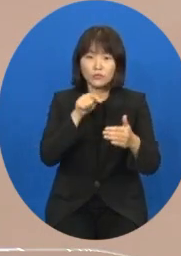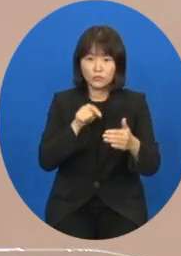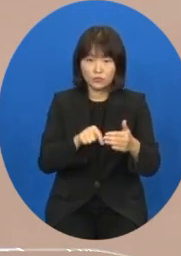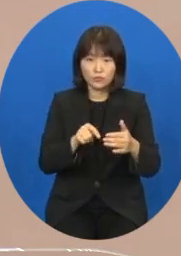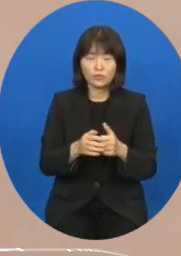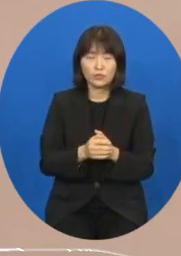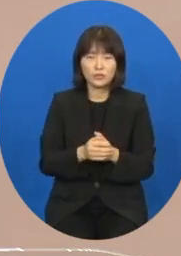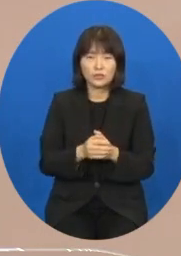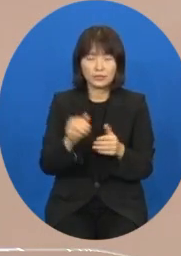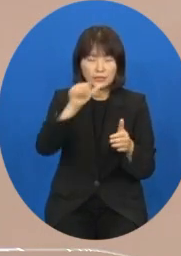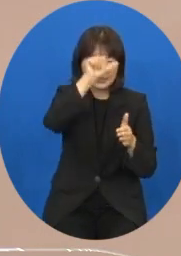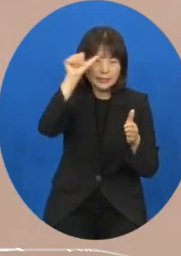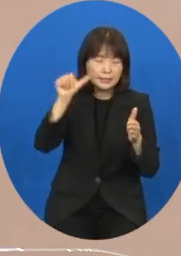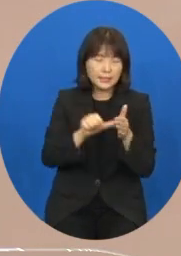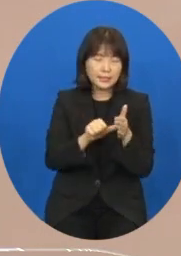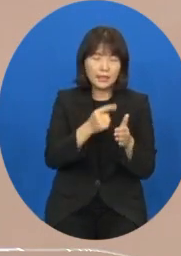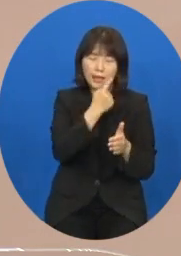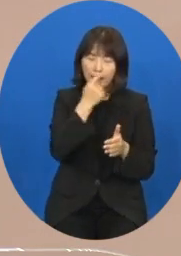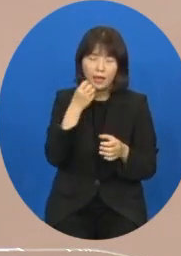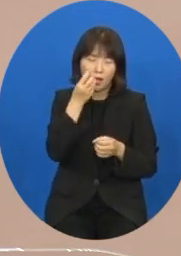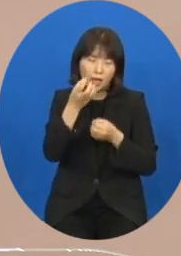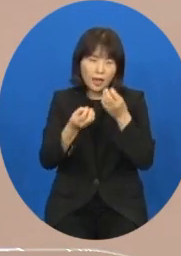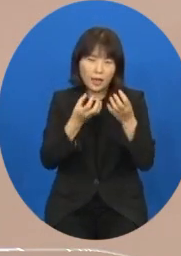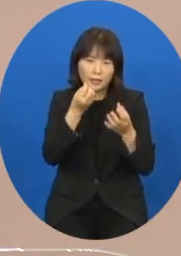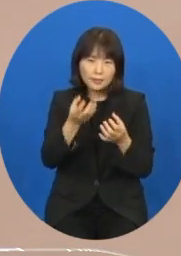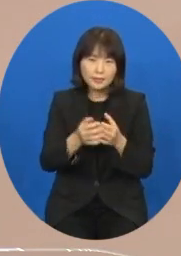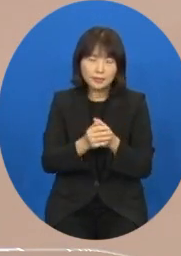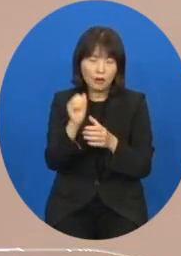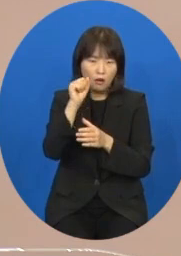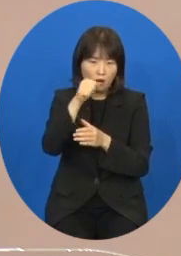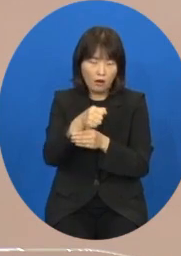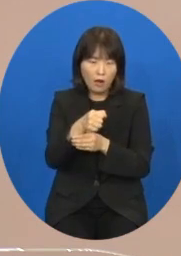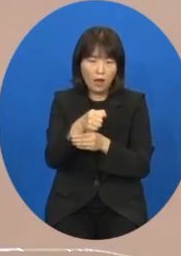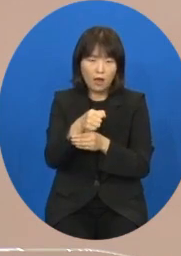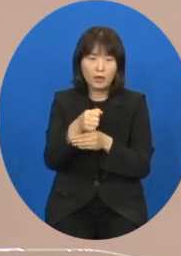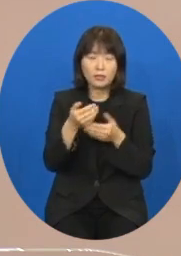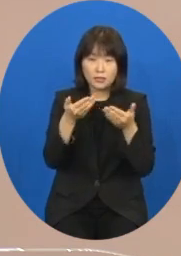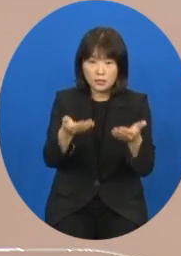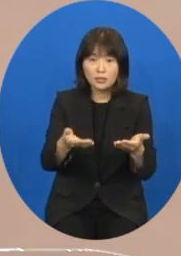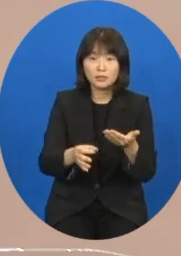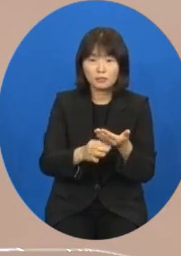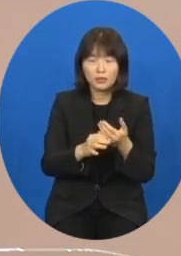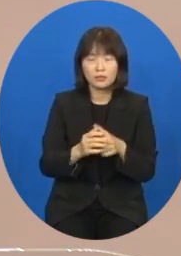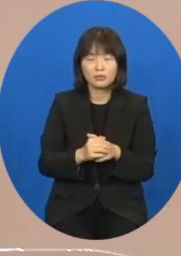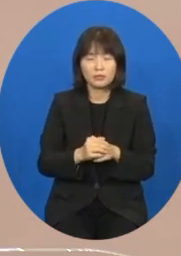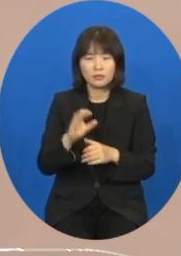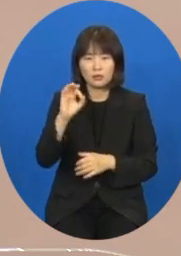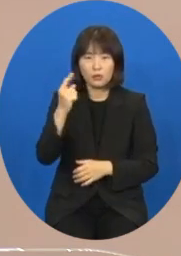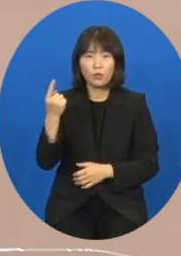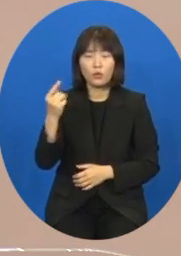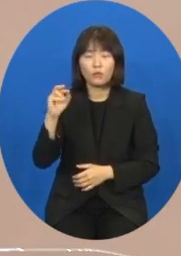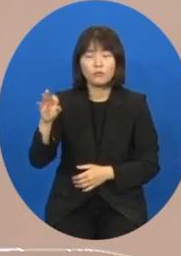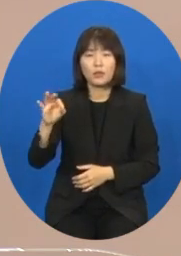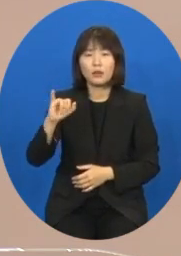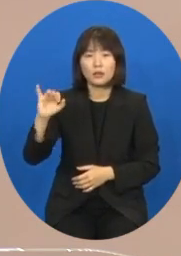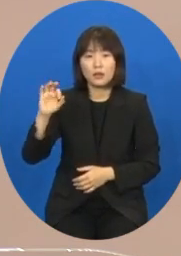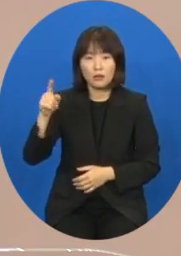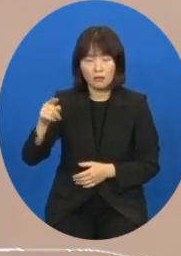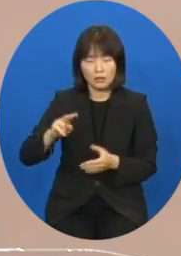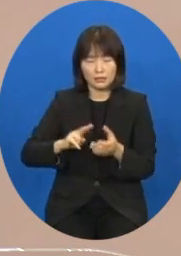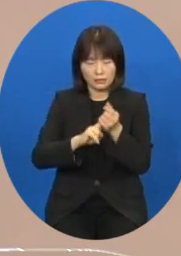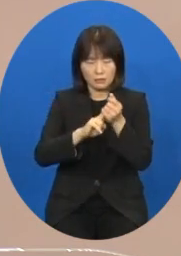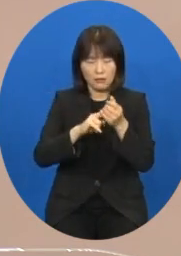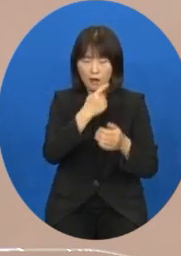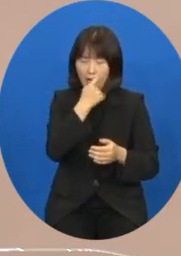여러분의 인생 간증을 아마 하게 아마 허락한다면 아마 오병이어의 기적을 간증할 분들이